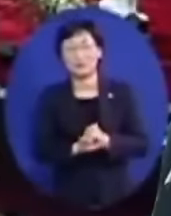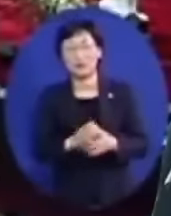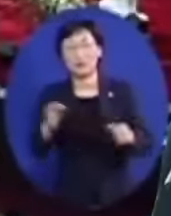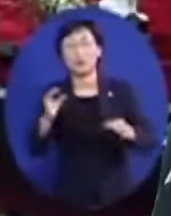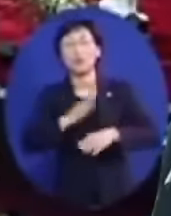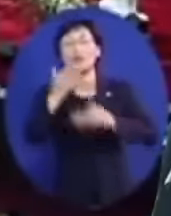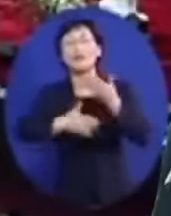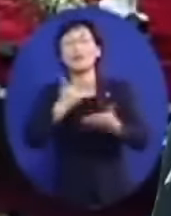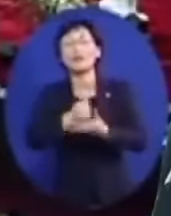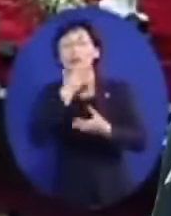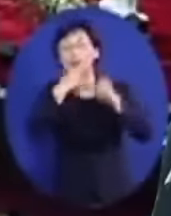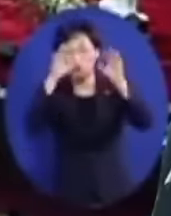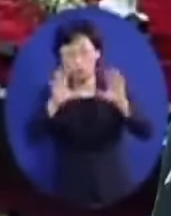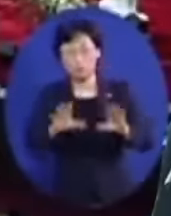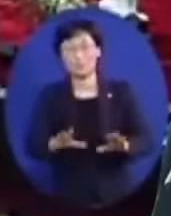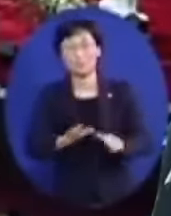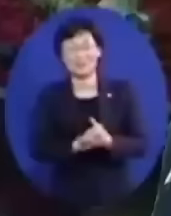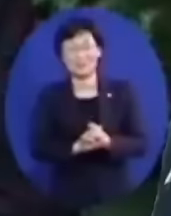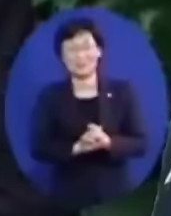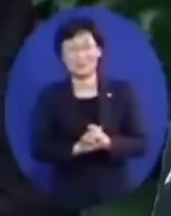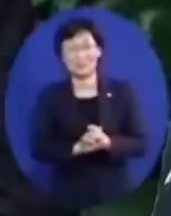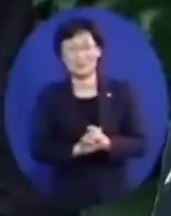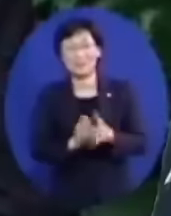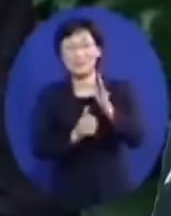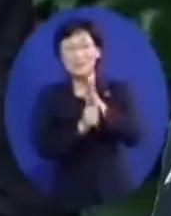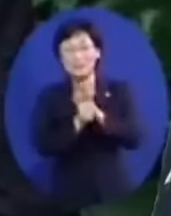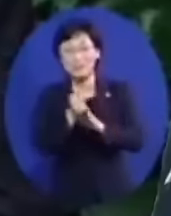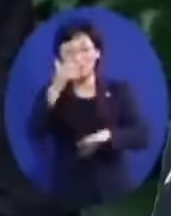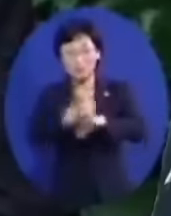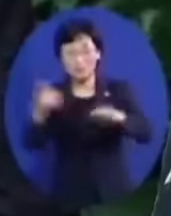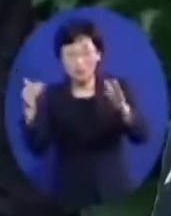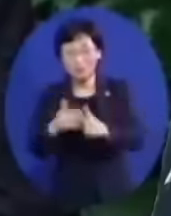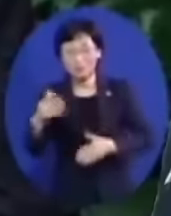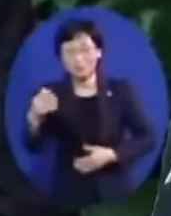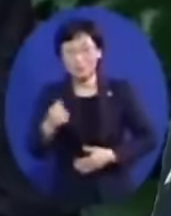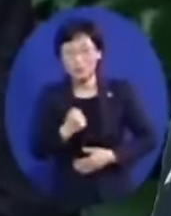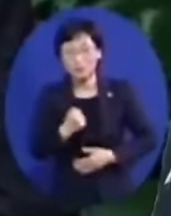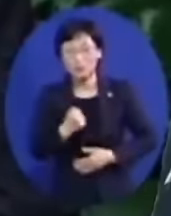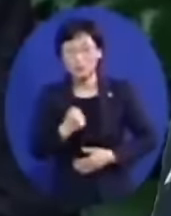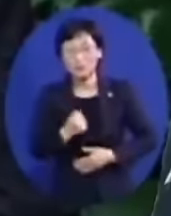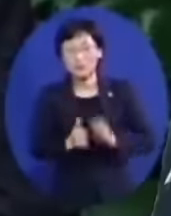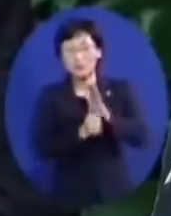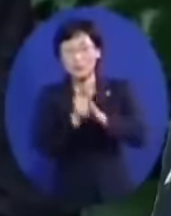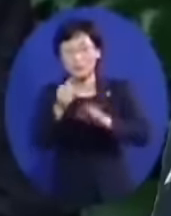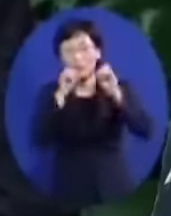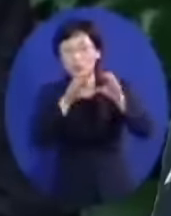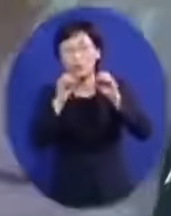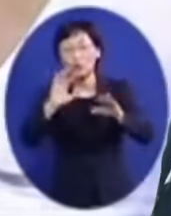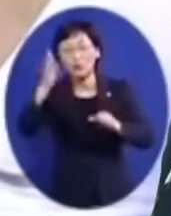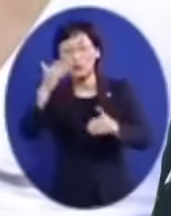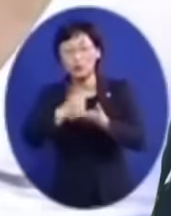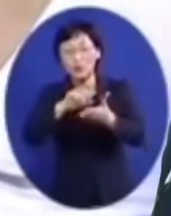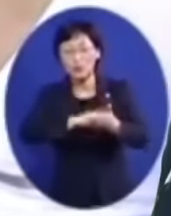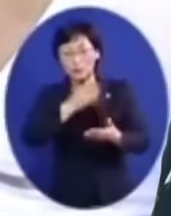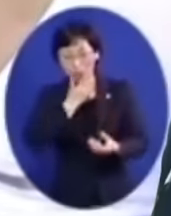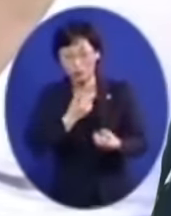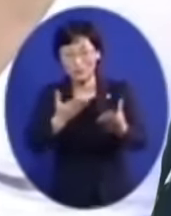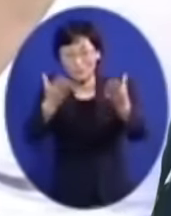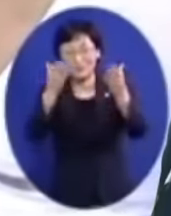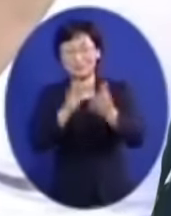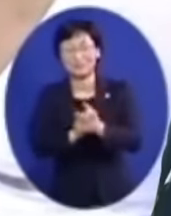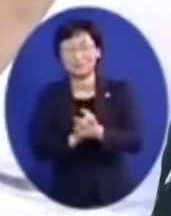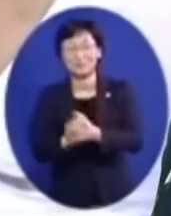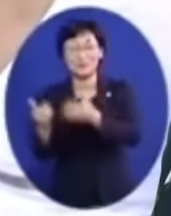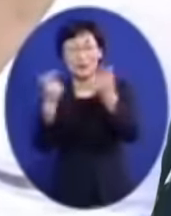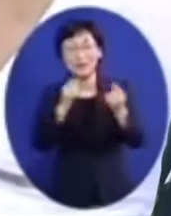놀라운 하나님의 축복인 것입니다. 희망을 끝까지 가지고 희망의 전도자가 되시기를 주의 이름으로 축원합니다.